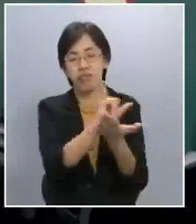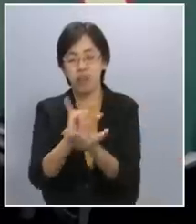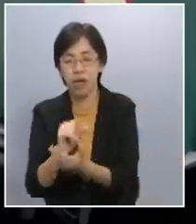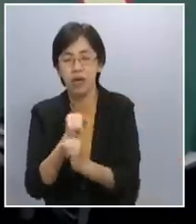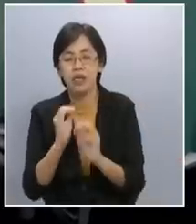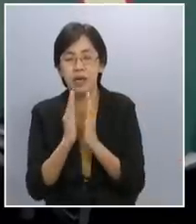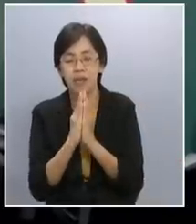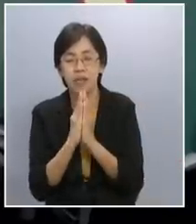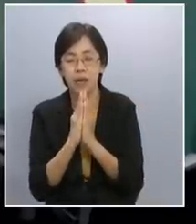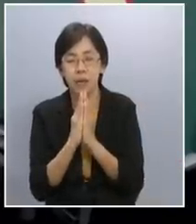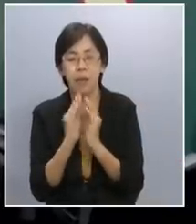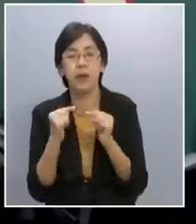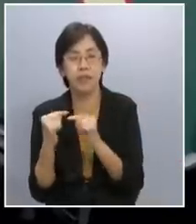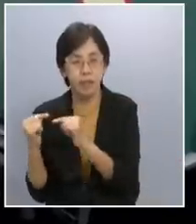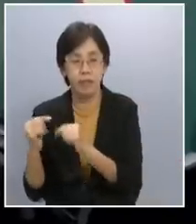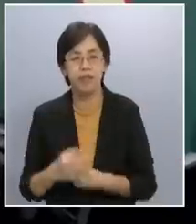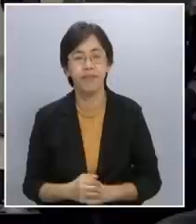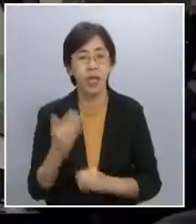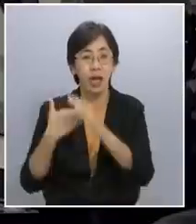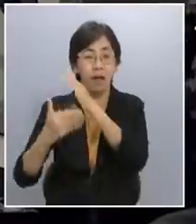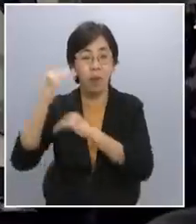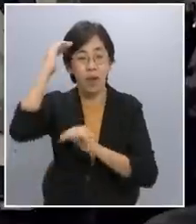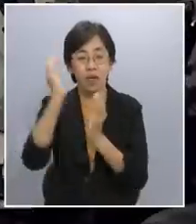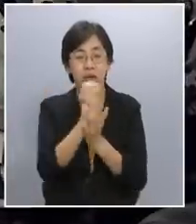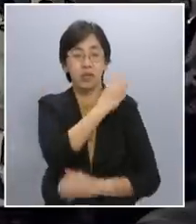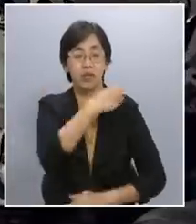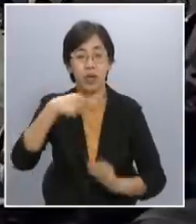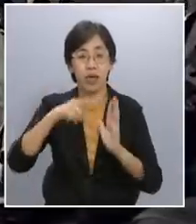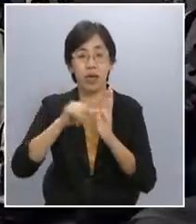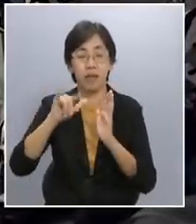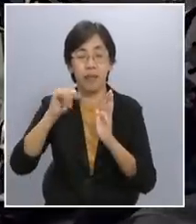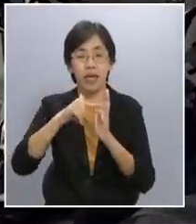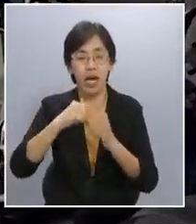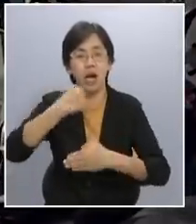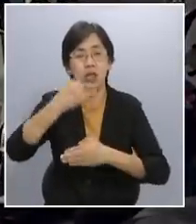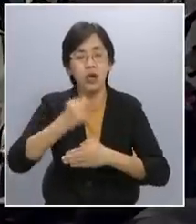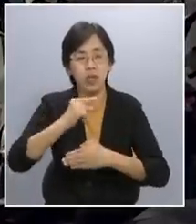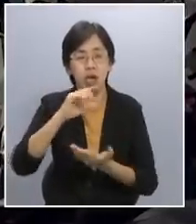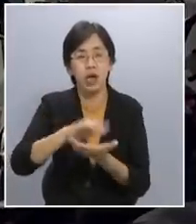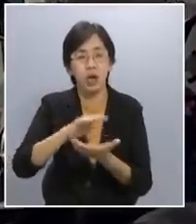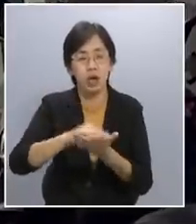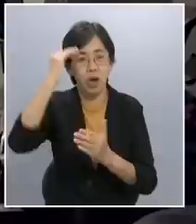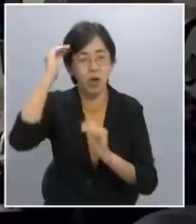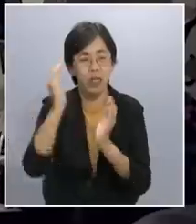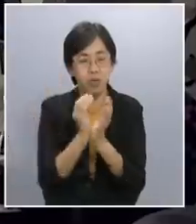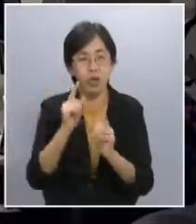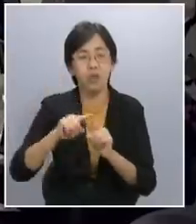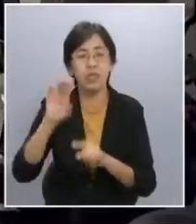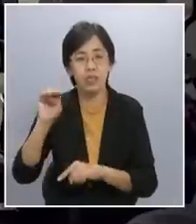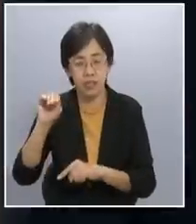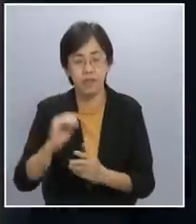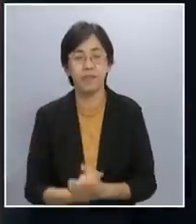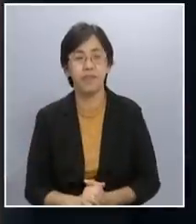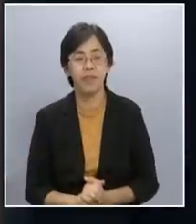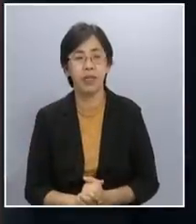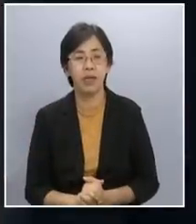าประวัติของพลตำรวจโทปัญญาค่ะท่านจบการศึกษาจากโรงเรียนในร้อยตำรวจรุ่นที่40ส่วนใ